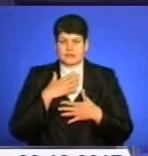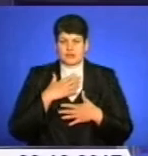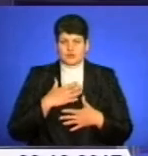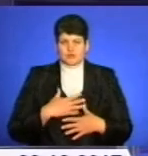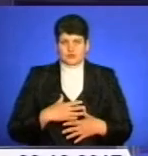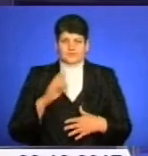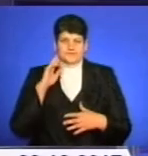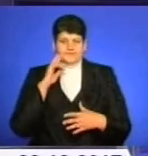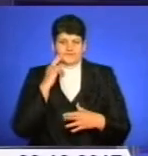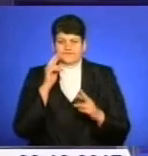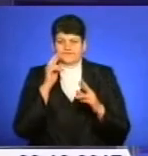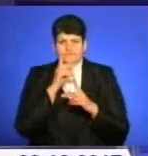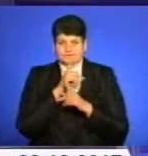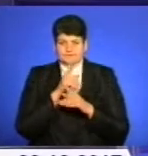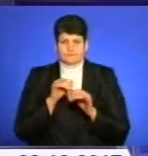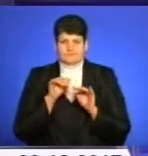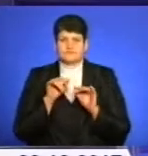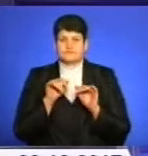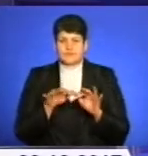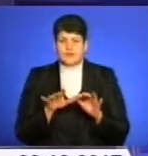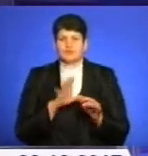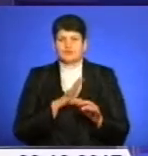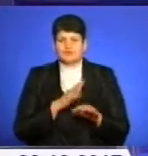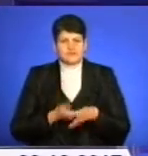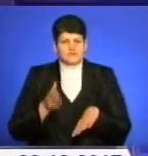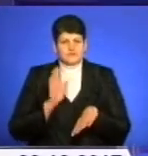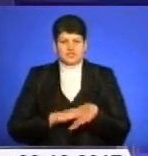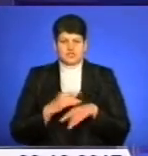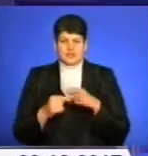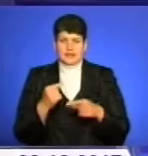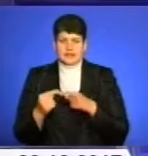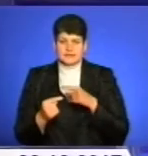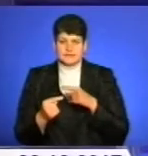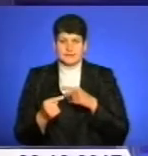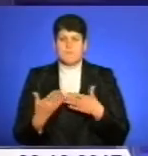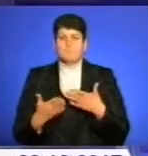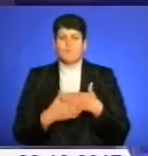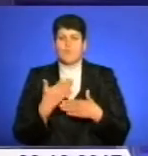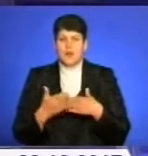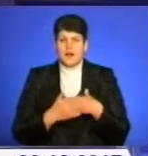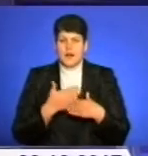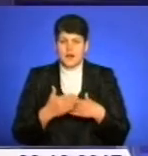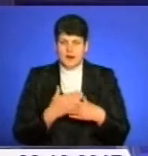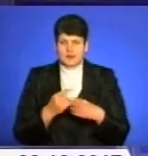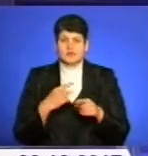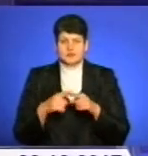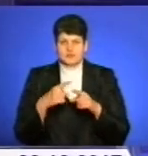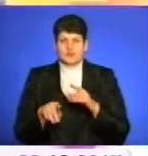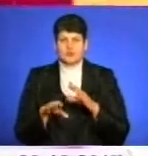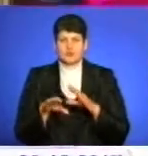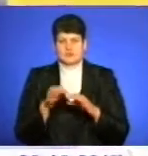пристрасті неприродним способом, що спричинило особливо тяжкі наслідки». Міру покарання обвинуваченому невдовзі обере